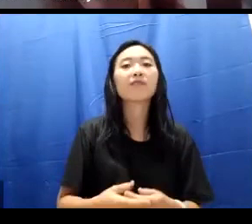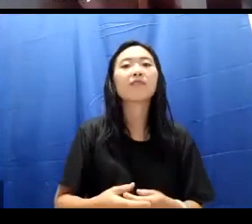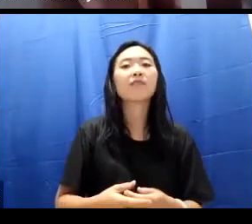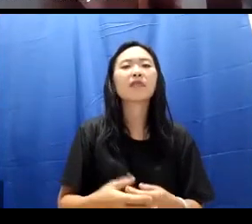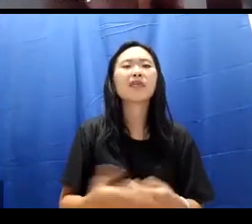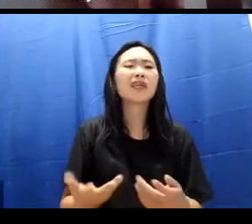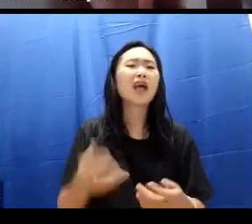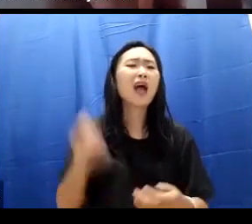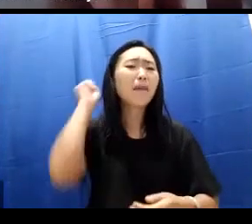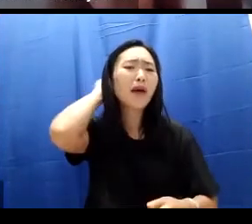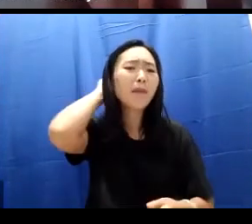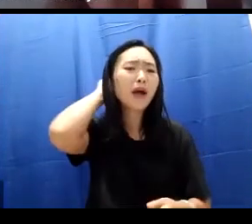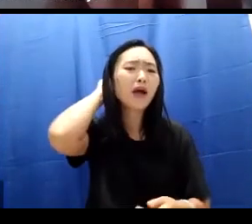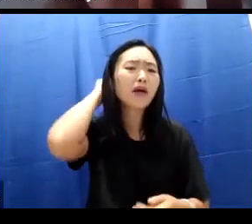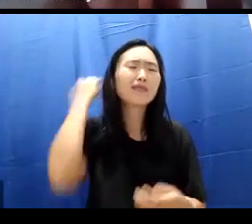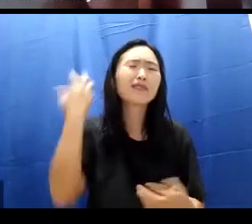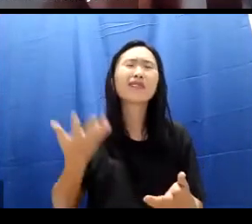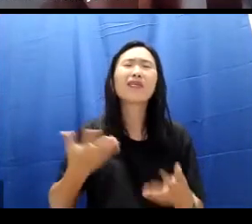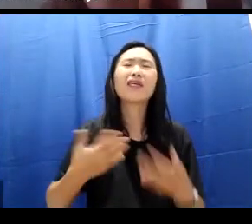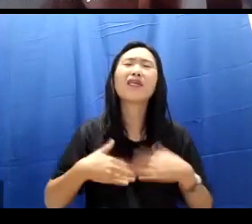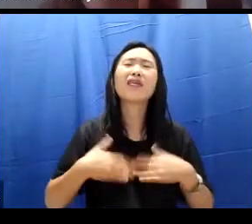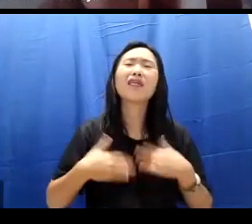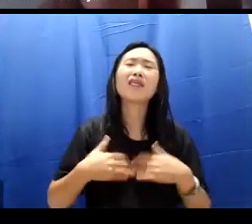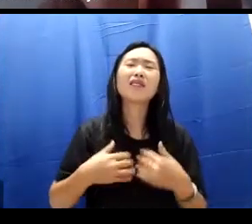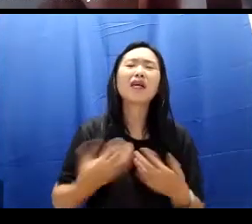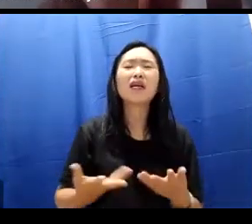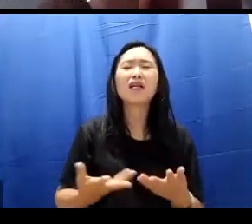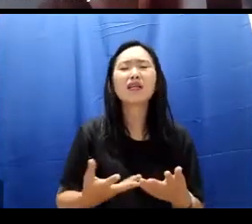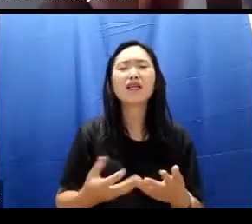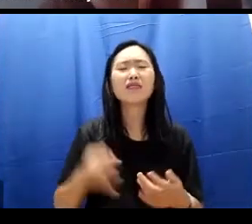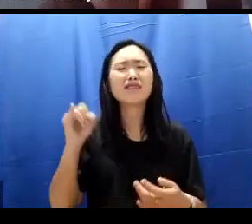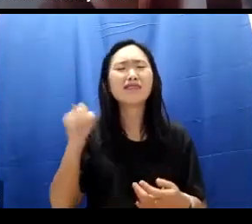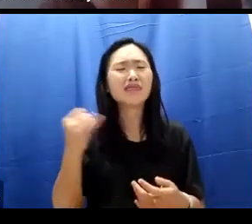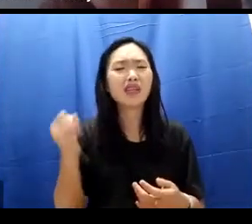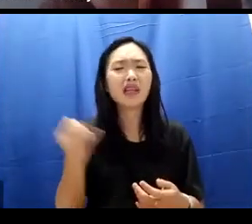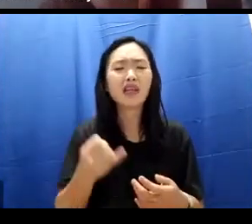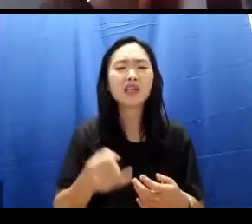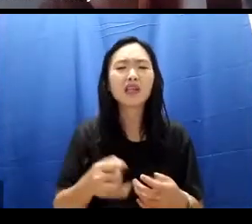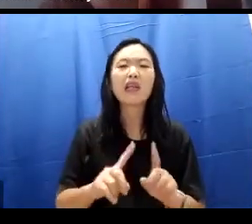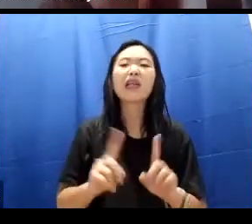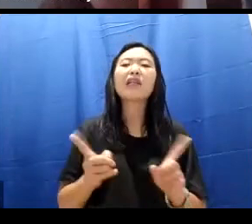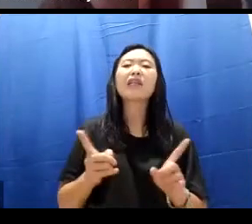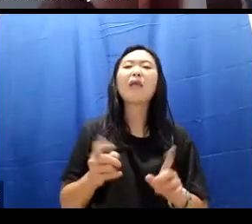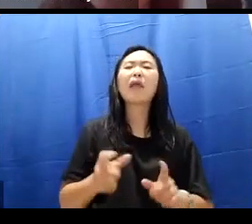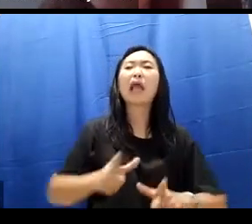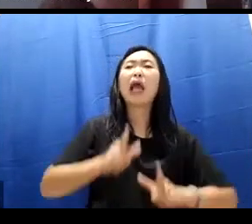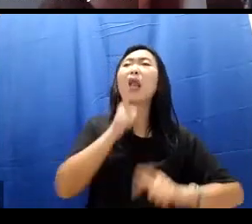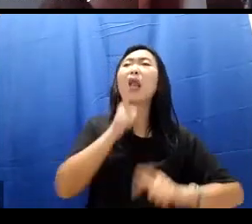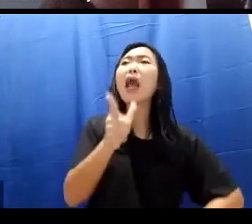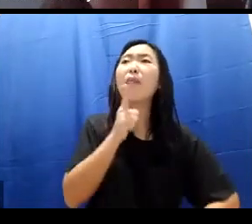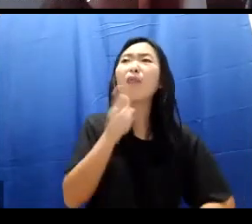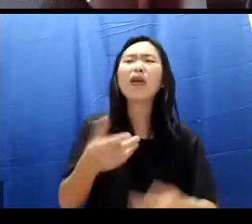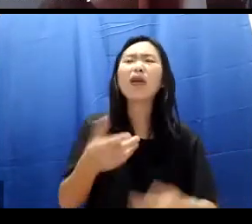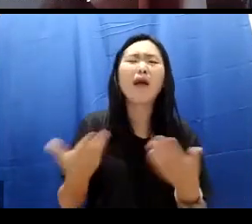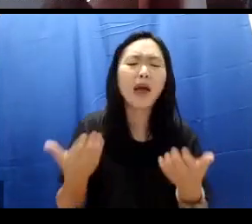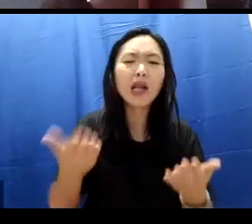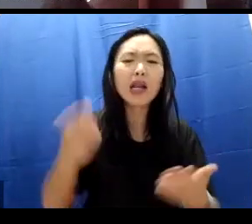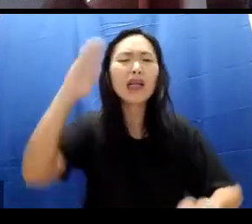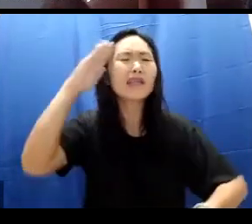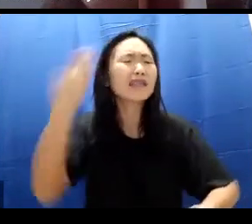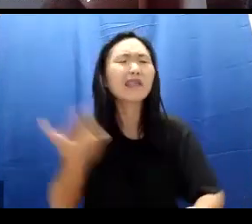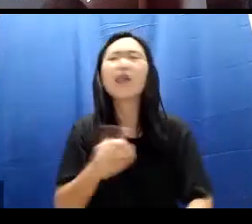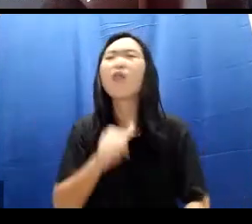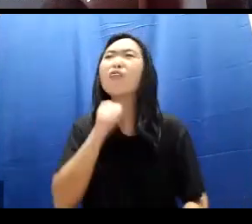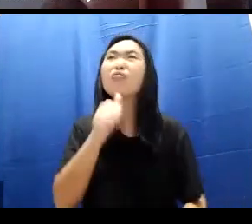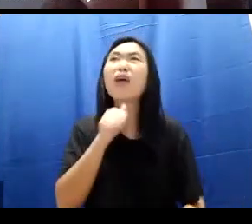klaim kemana, mau marah ke siapa, ya itu diterima sebagai sesuatu yang wajar, yang lumrah. Dan